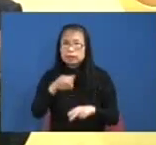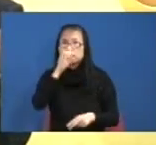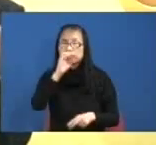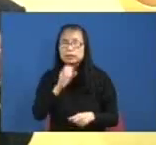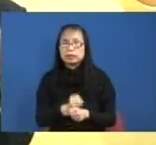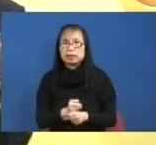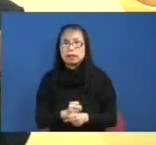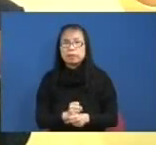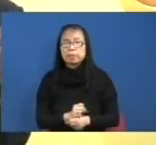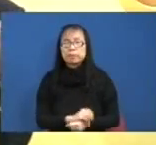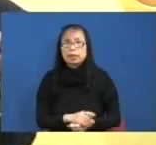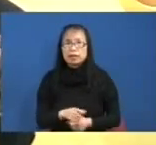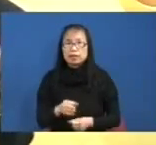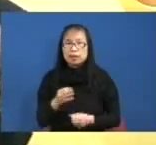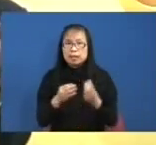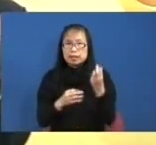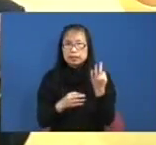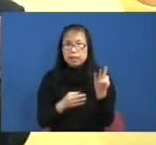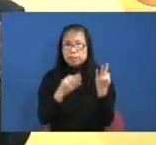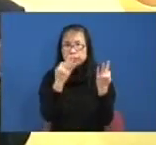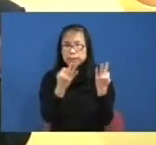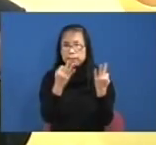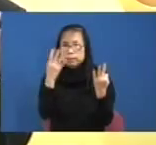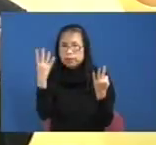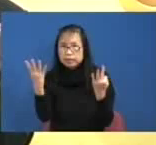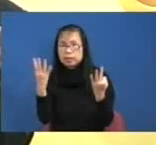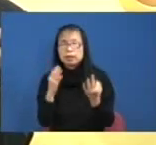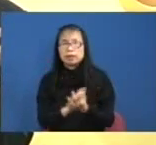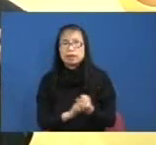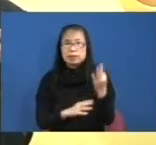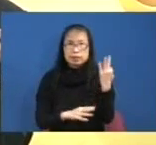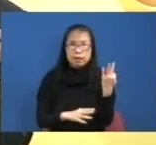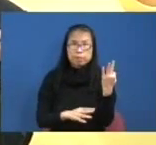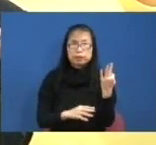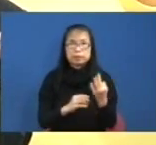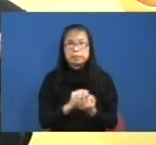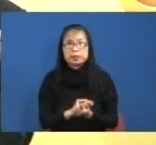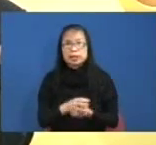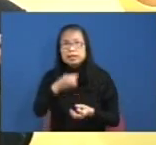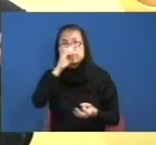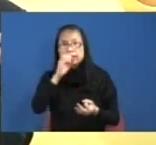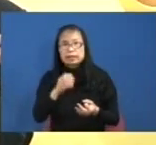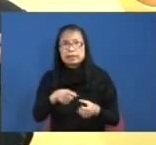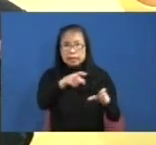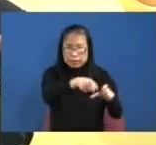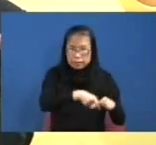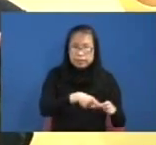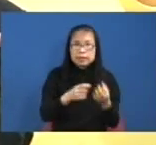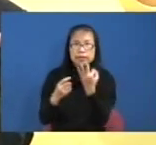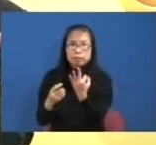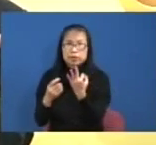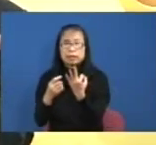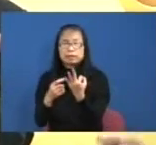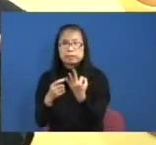啦，三三四，咁即係三成嘅食肆咧賺錢，三成